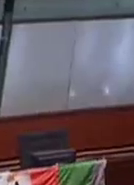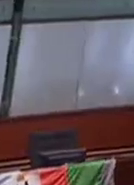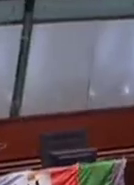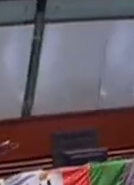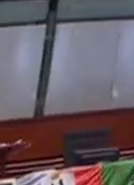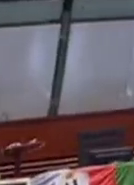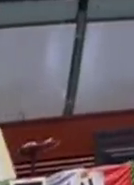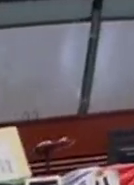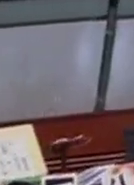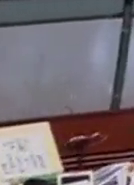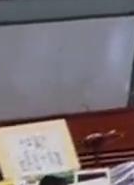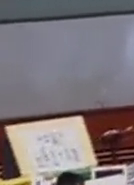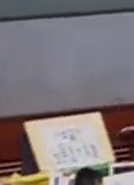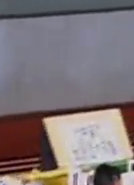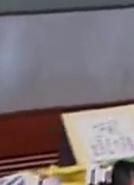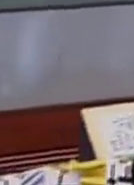咁樣。